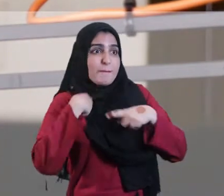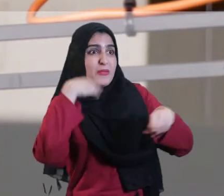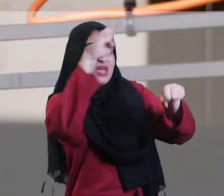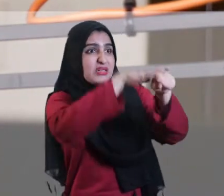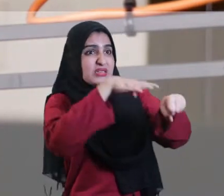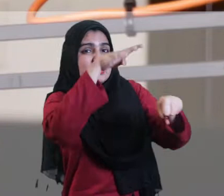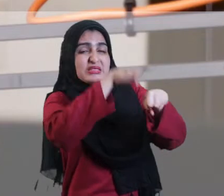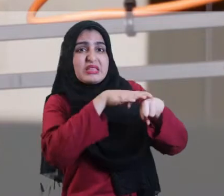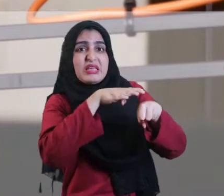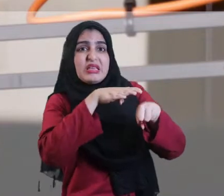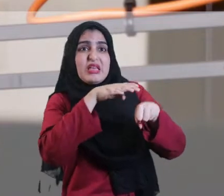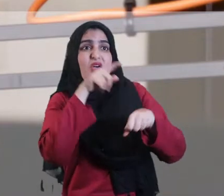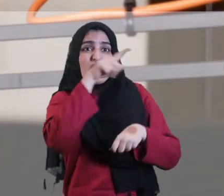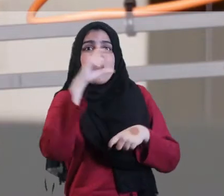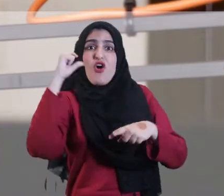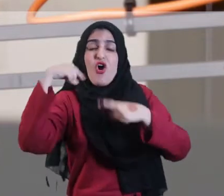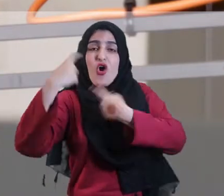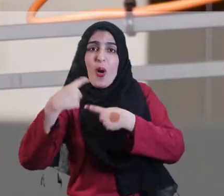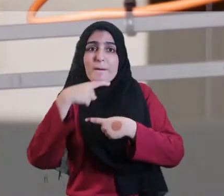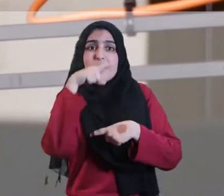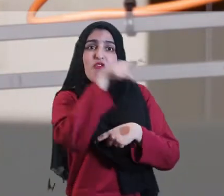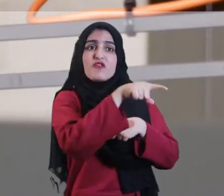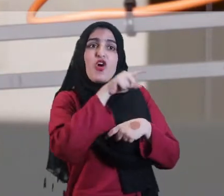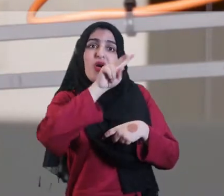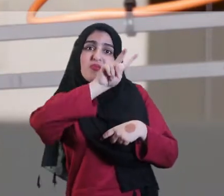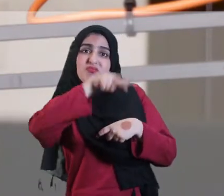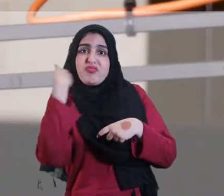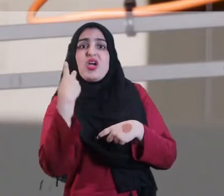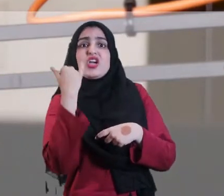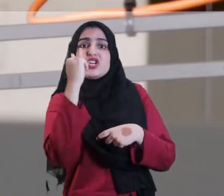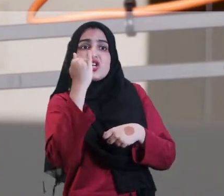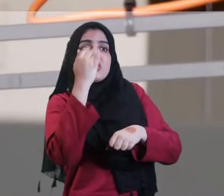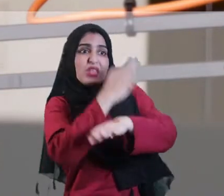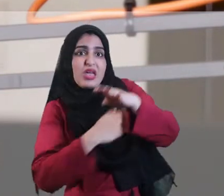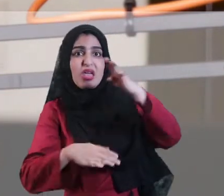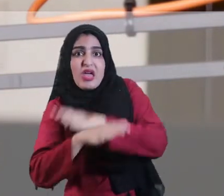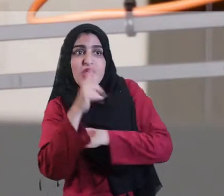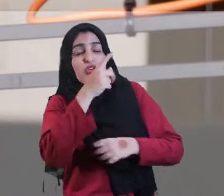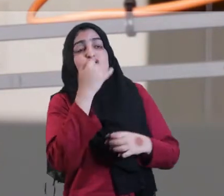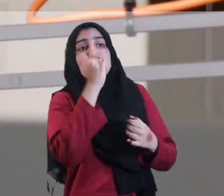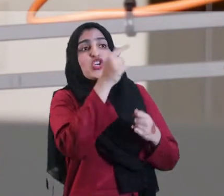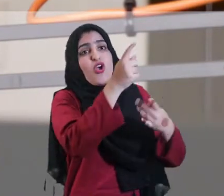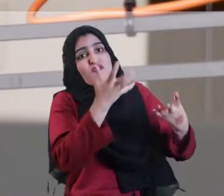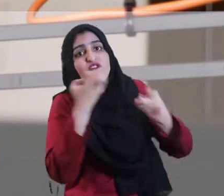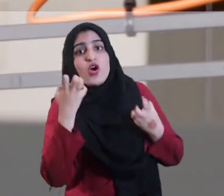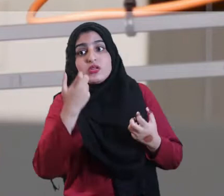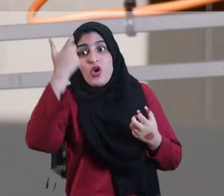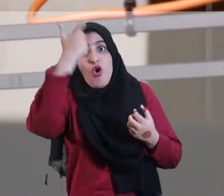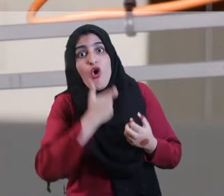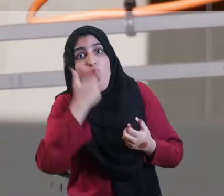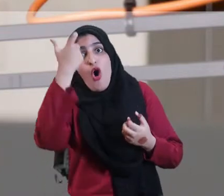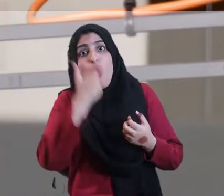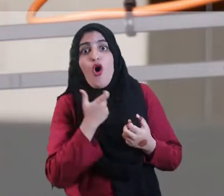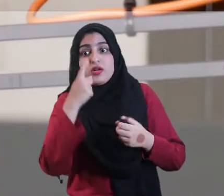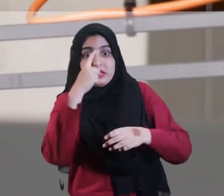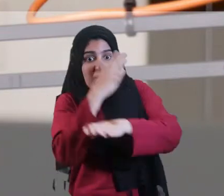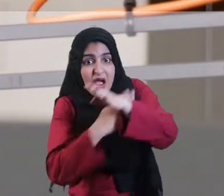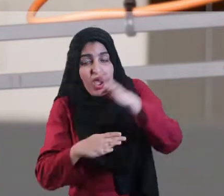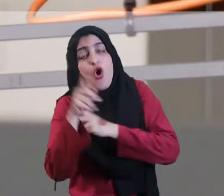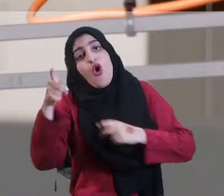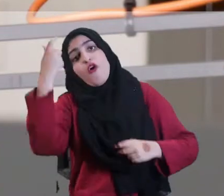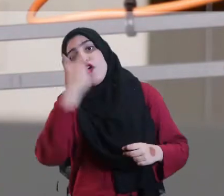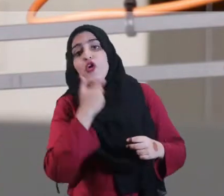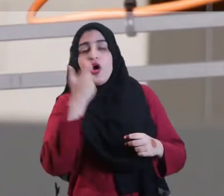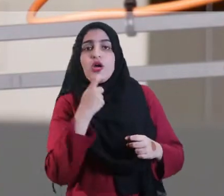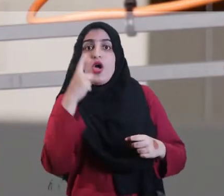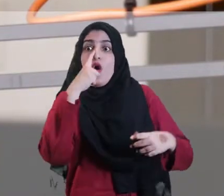बिल्कुल जो कॉर्पोरेट लॉबिस्ट वहां जस्ट 120 डेज वांट यू रोती-धोती औरत एंड अट थे सेम टाइम ई फील